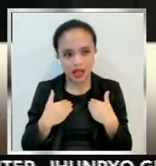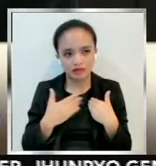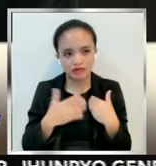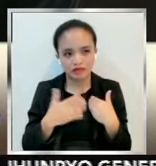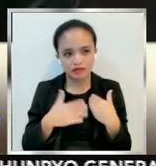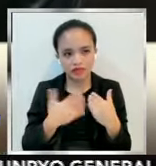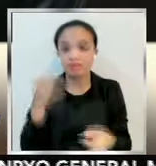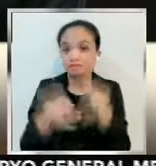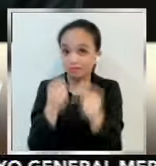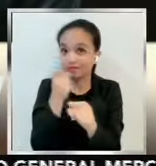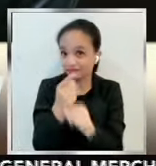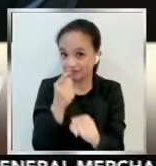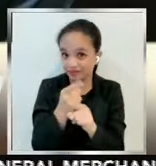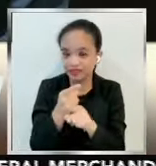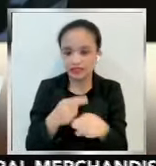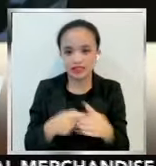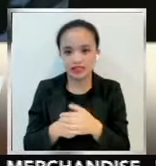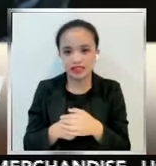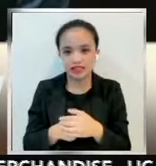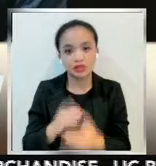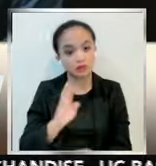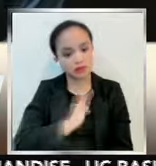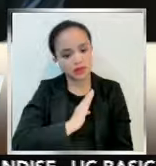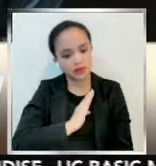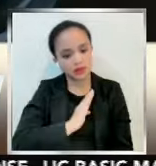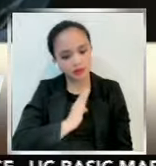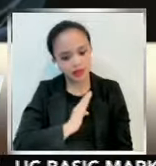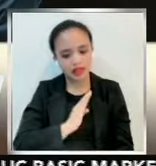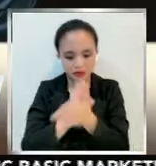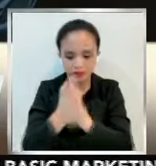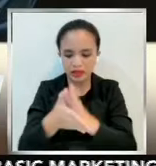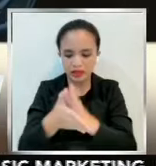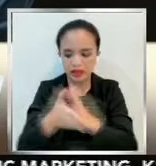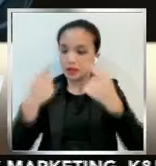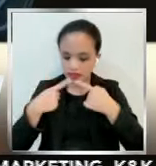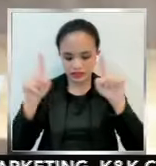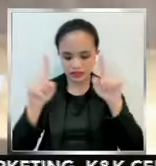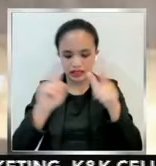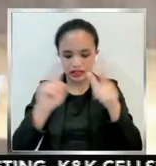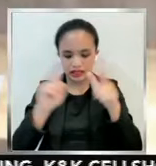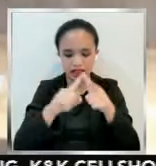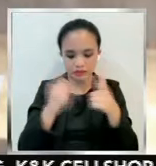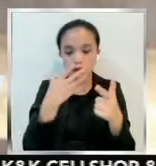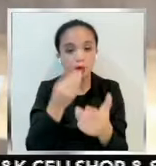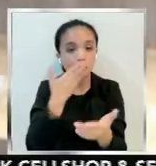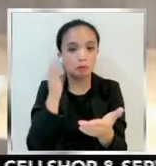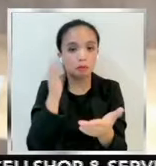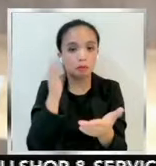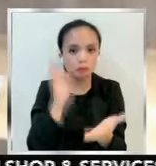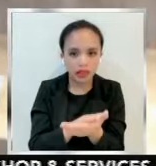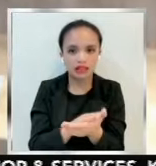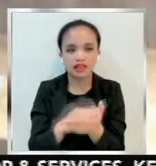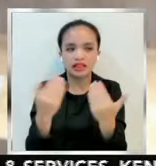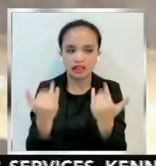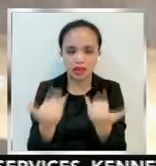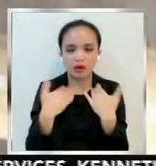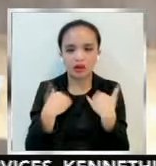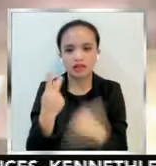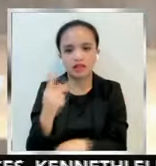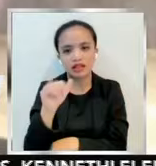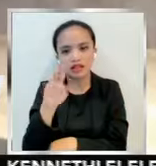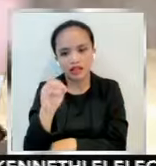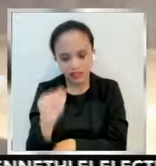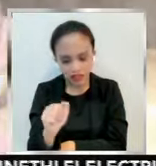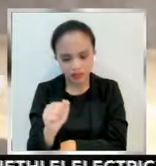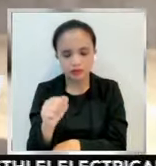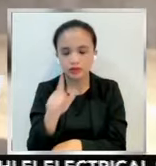yung mababait, nagtatagumpay, tapos yung mga masasama, nakakarma. Sobra siya nakaka-stress, nakakaloka siya, hindi na siya